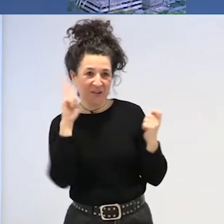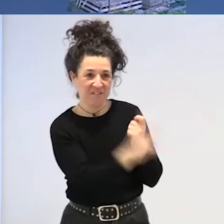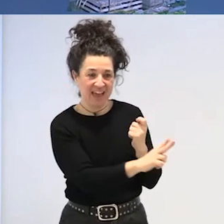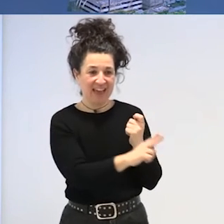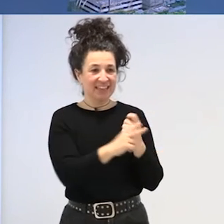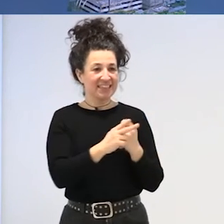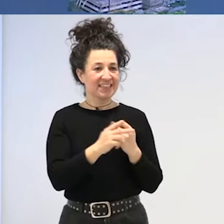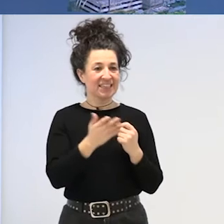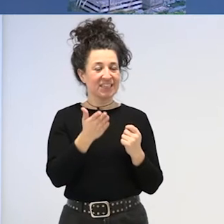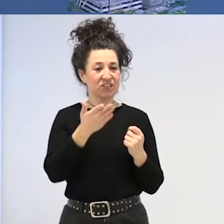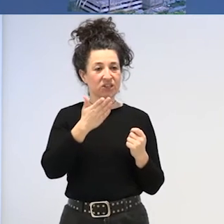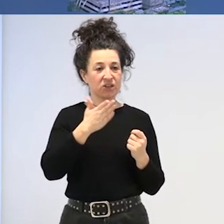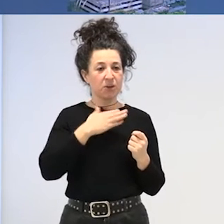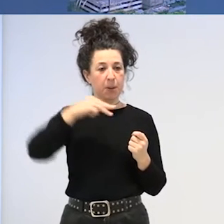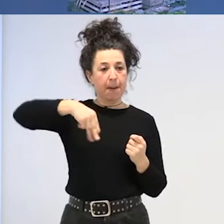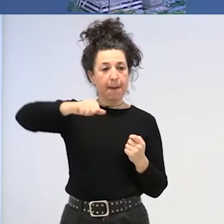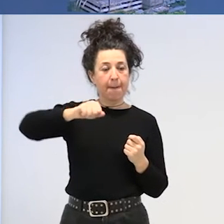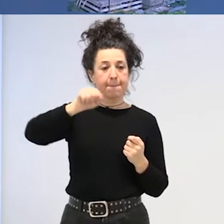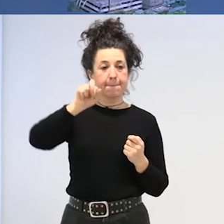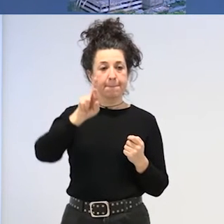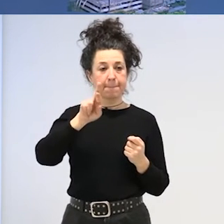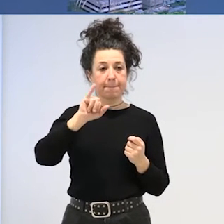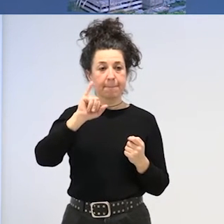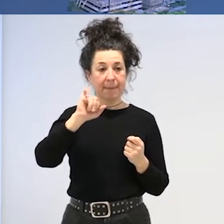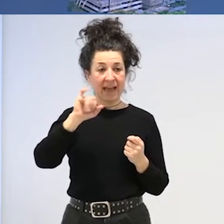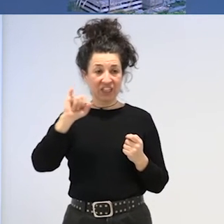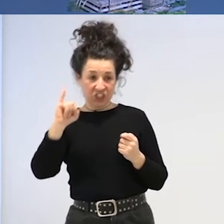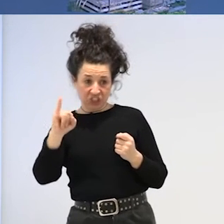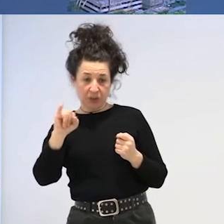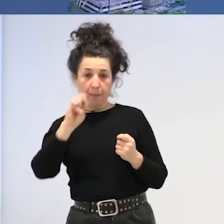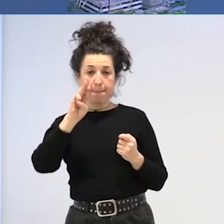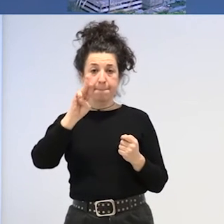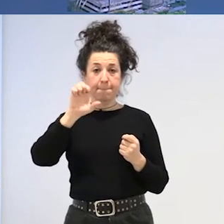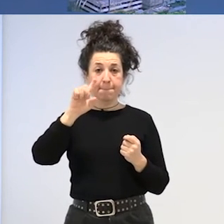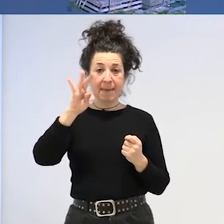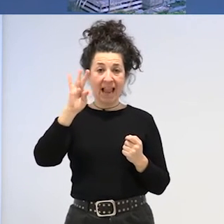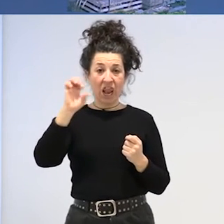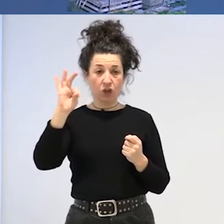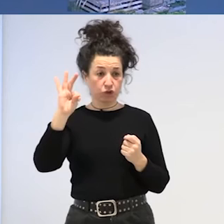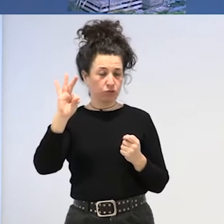Maili Pelot ingelesera, Arratek itzulia. Eta bai,